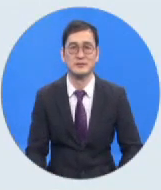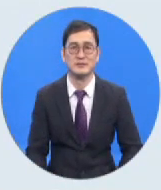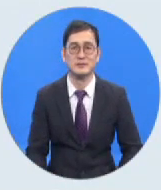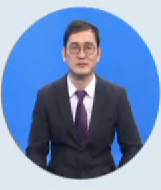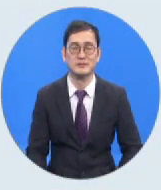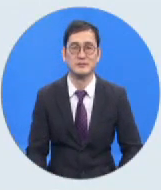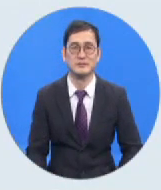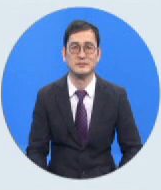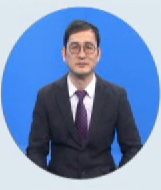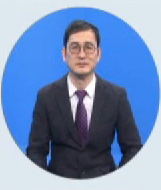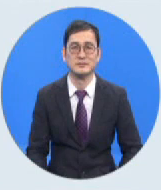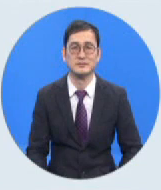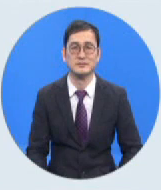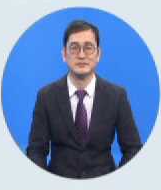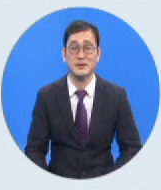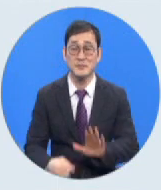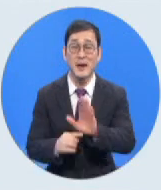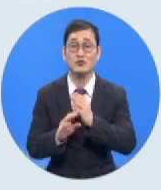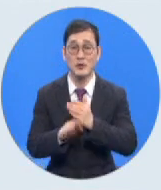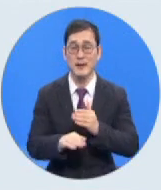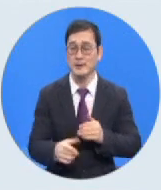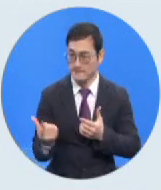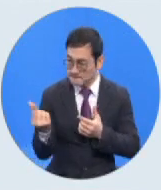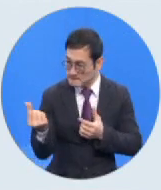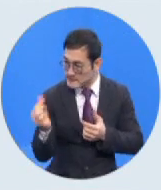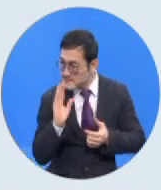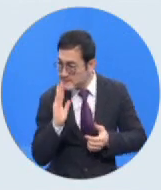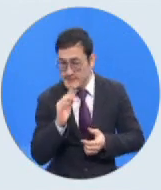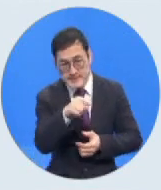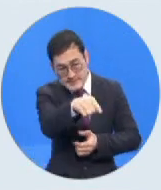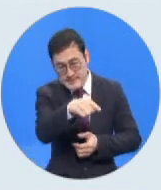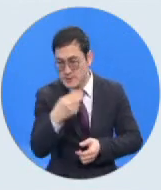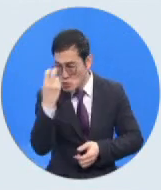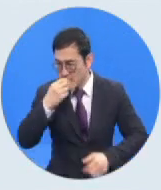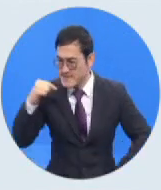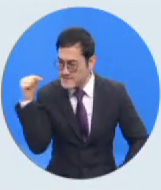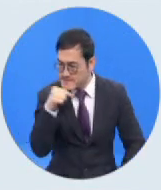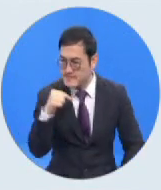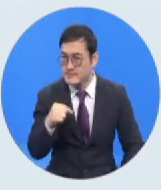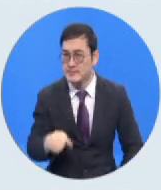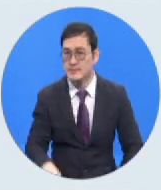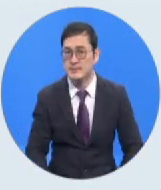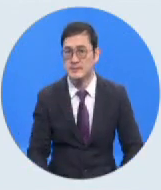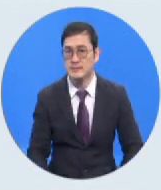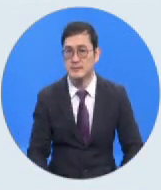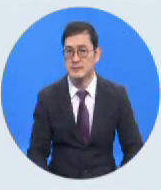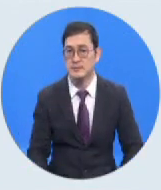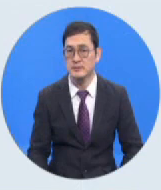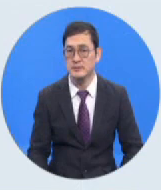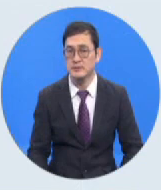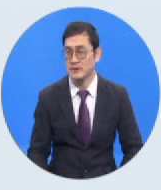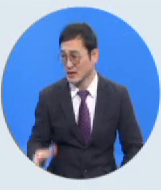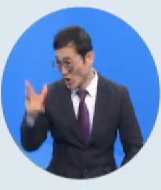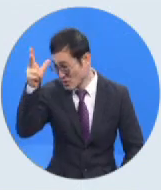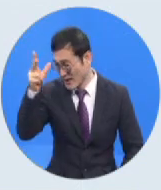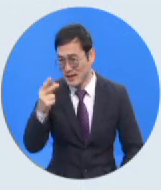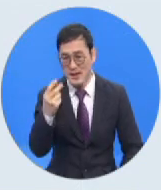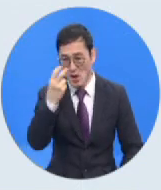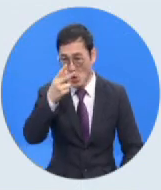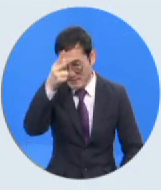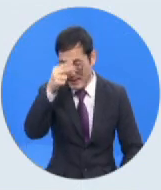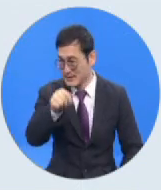꼭 사실을 확인해야 된다 그러면서 검찰 경찰에 명운을 걸고 이건을 확인하라고 얘기를 합니다.